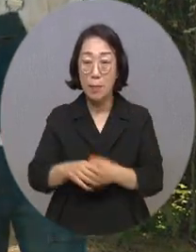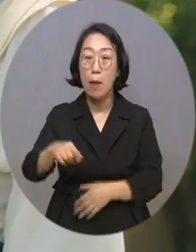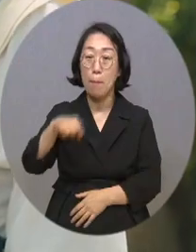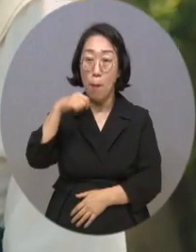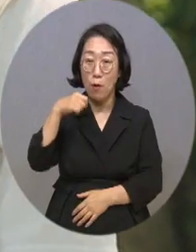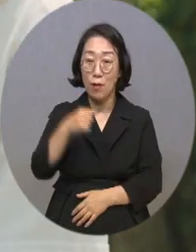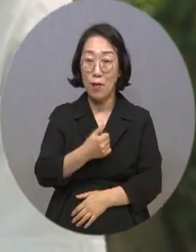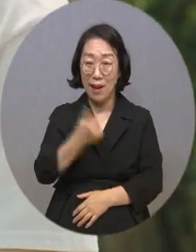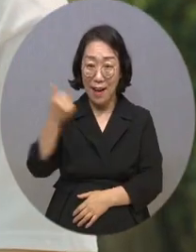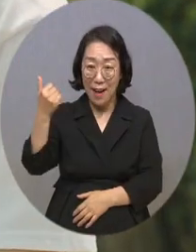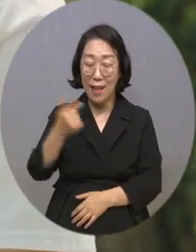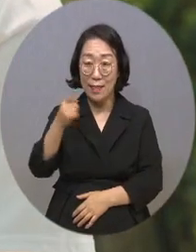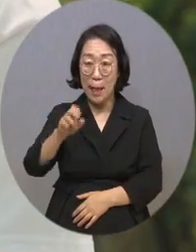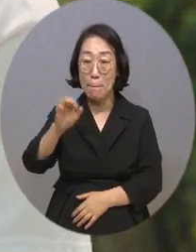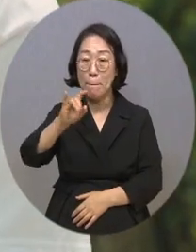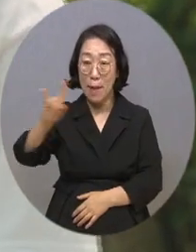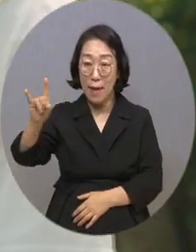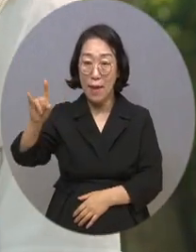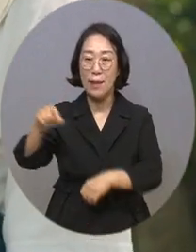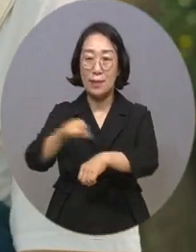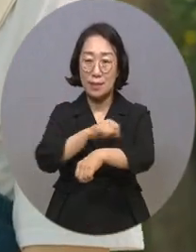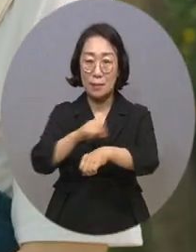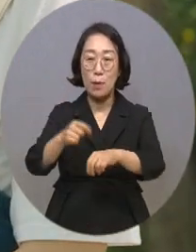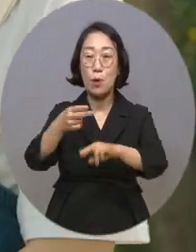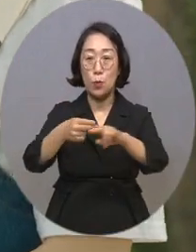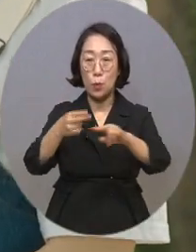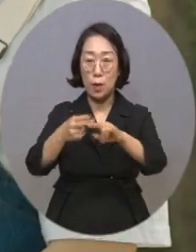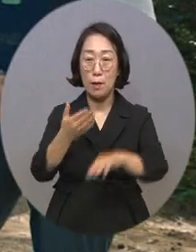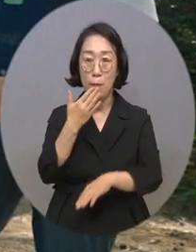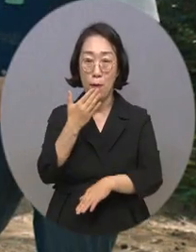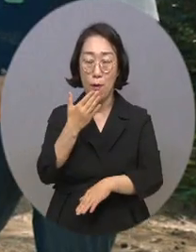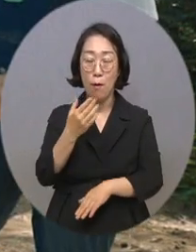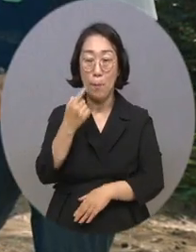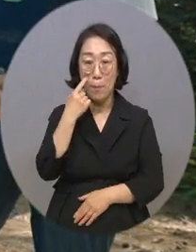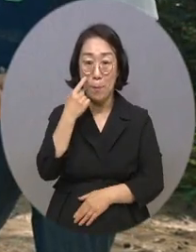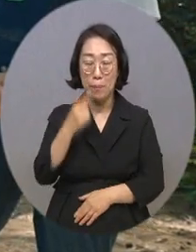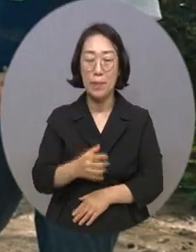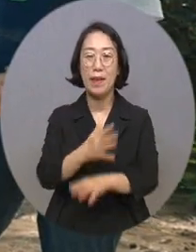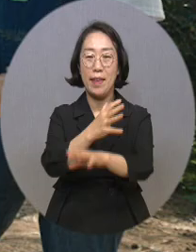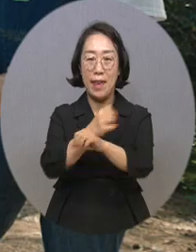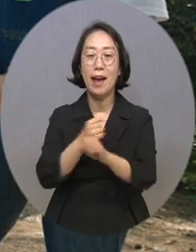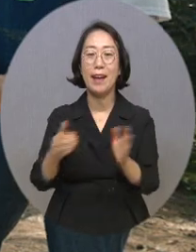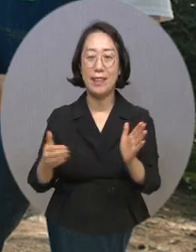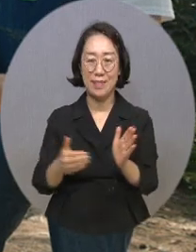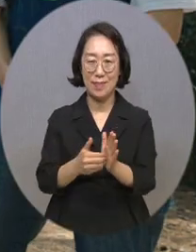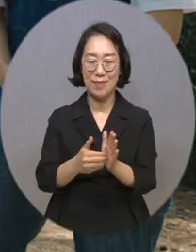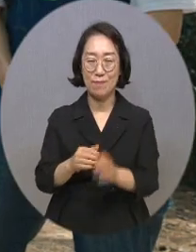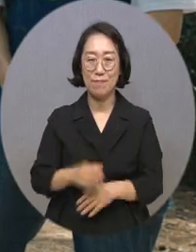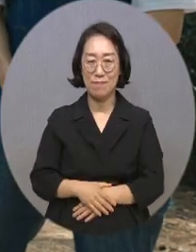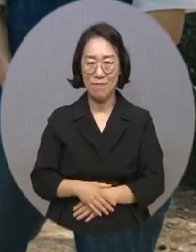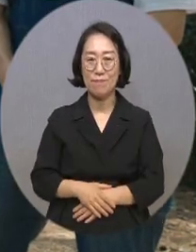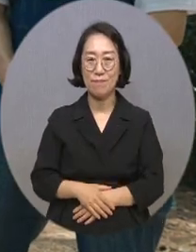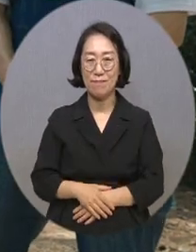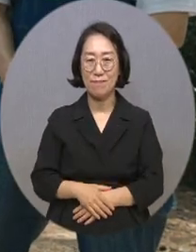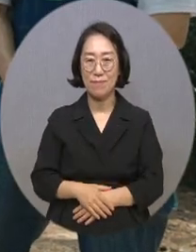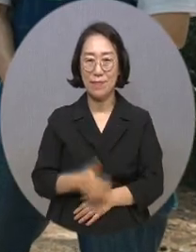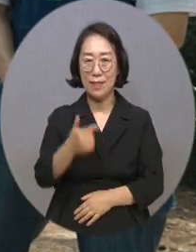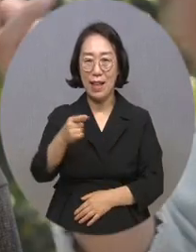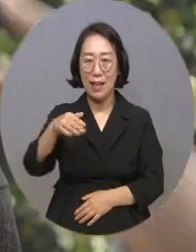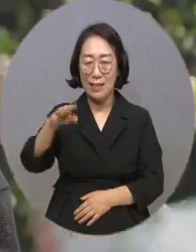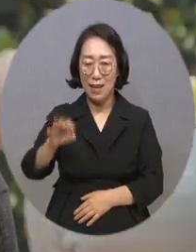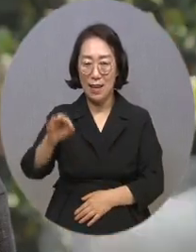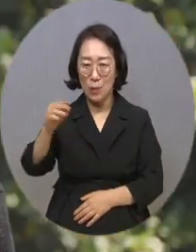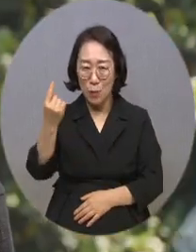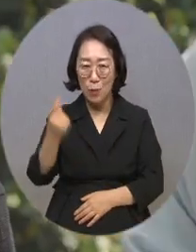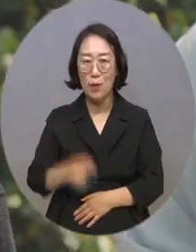가야죠. 남해에서만 먹을 수 있는 음식을 또 먹어봐야겠죠. 예약해놨어요. 왜요? 나상도 왔다. 아이고